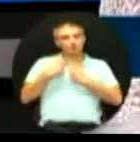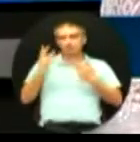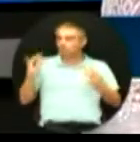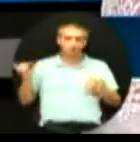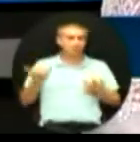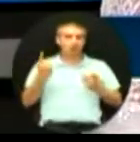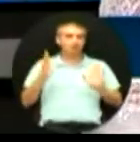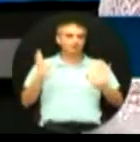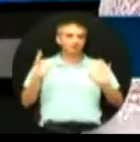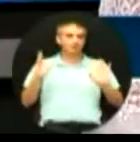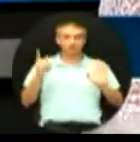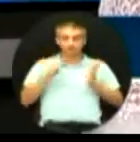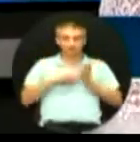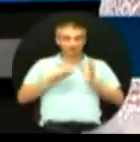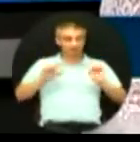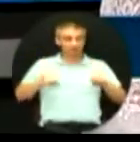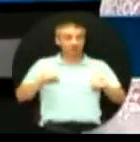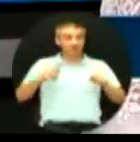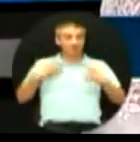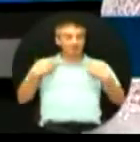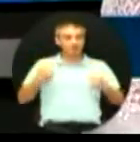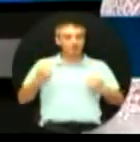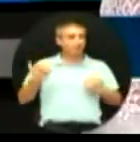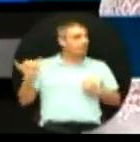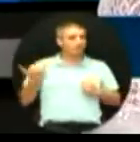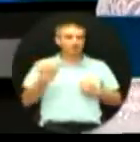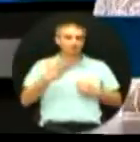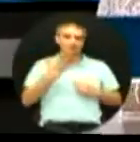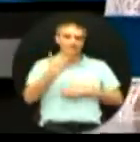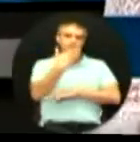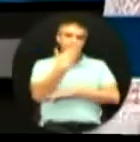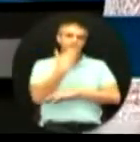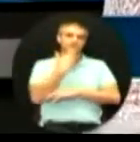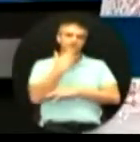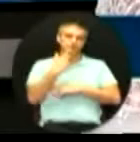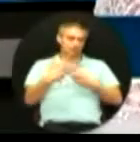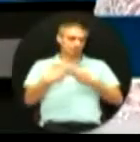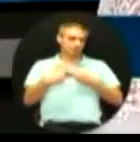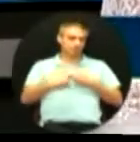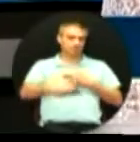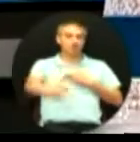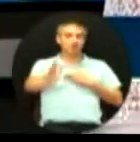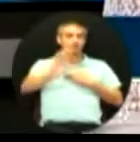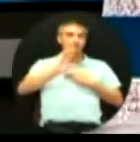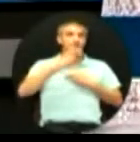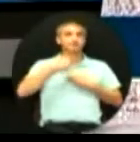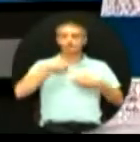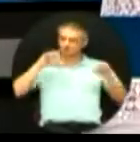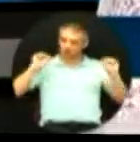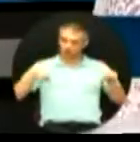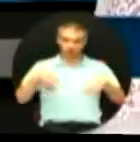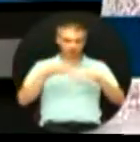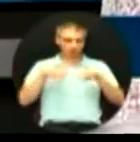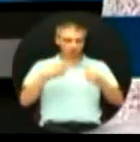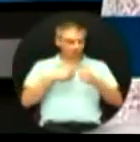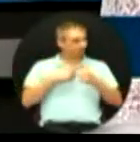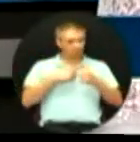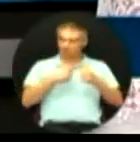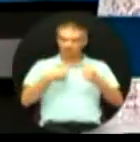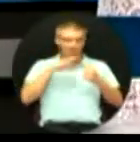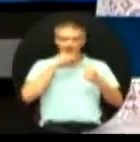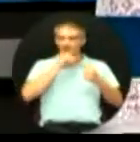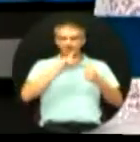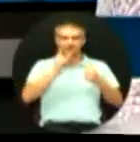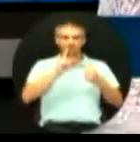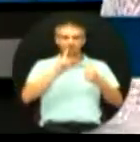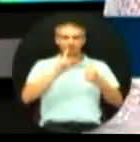מקרה. לכן שליטה ביטחונית מלאה תהיה של מדינת ישראל בעתיד הנראה לעין. אנחנו נשלוט בגבולות, אנחנו לא מדברים